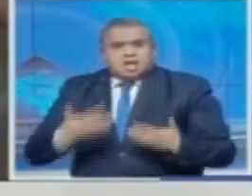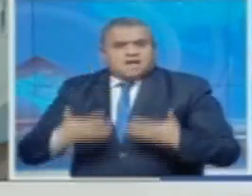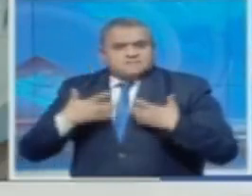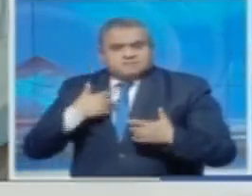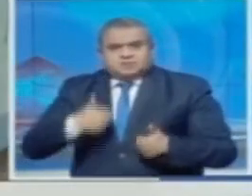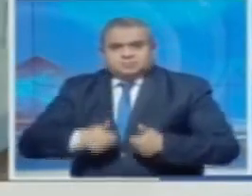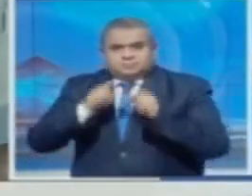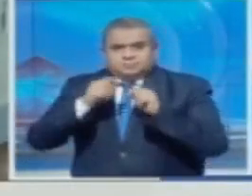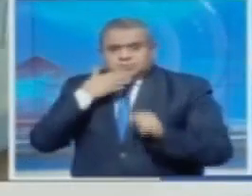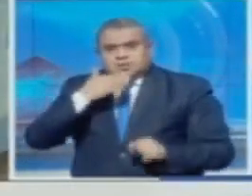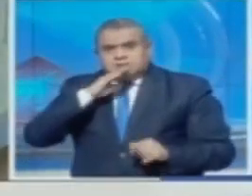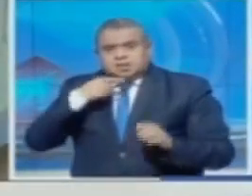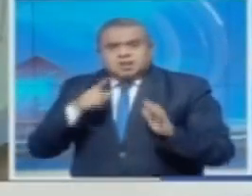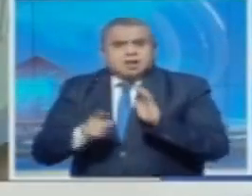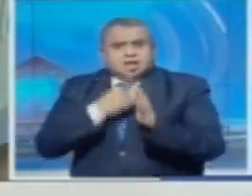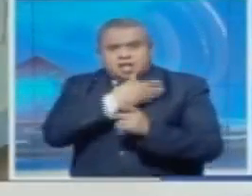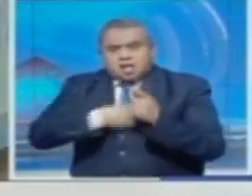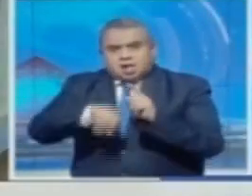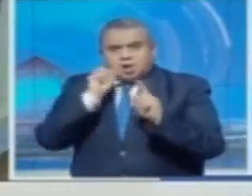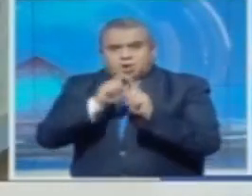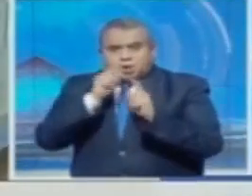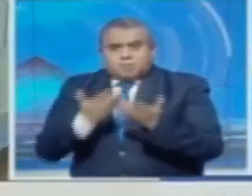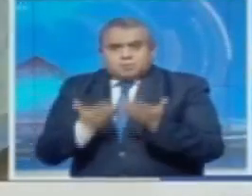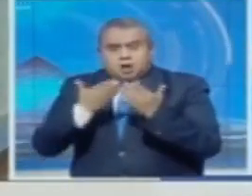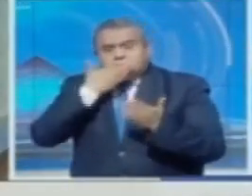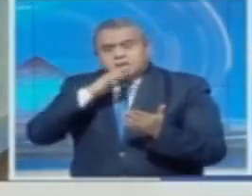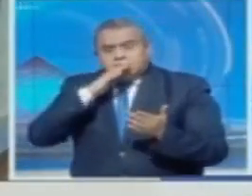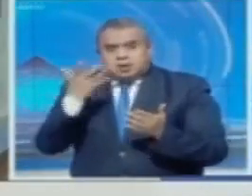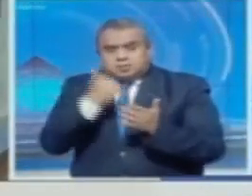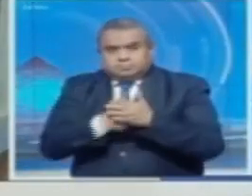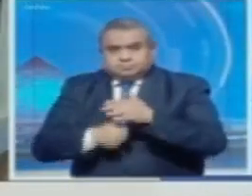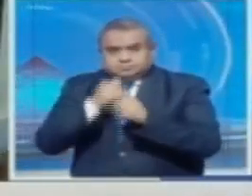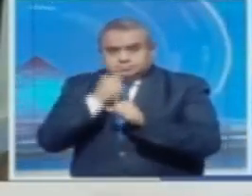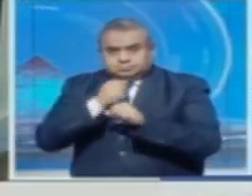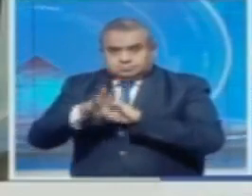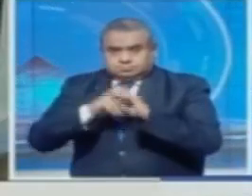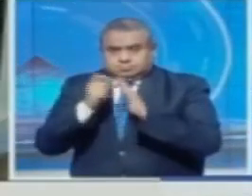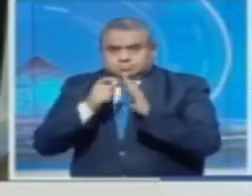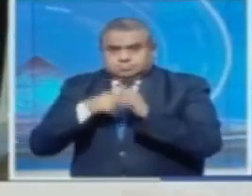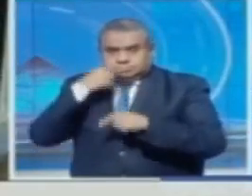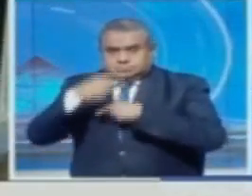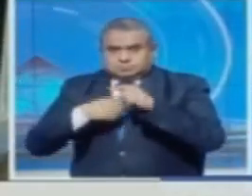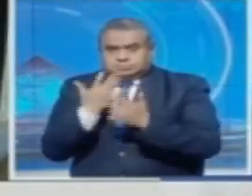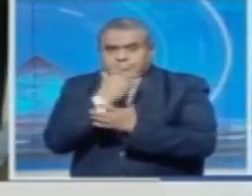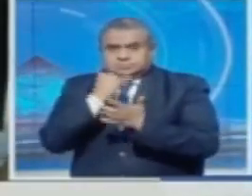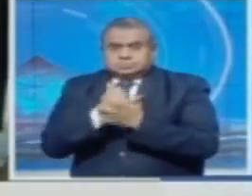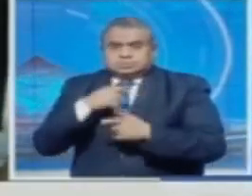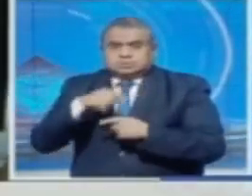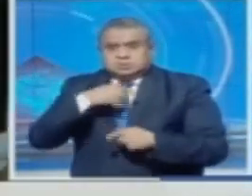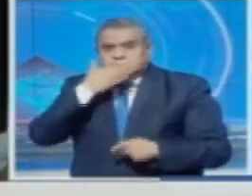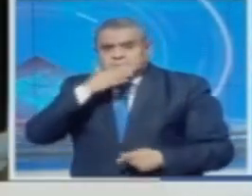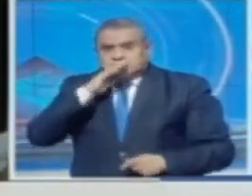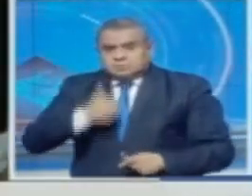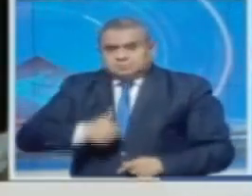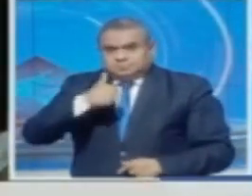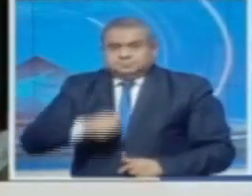لله. فرحانة والله، فرحانة ان انا راحة اقضي الفريضة ولأول مرة، يعني ما عملتش عمرة قبل كده ولا حاجة، لأول